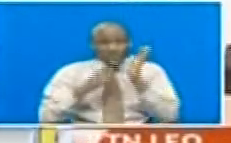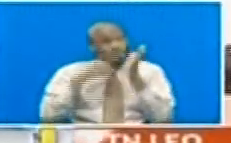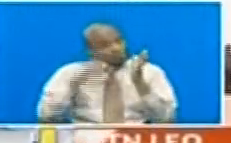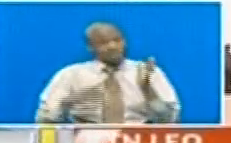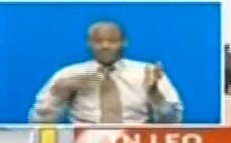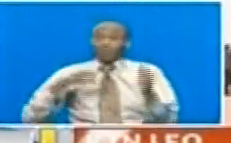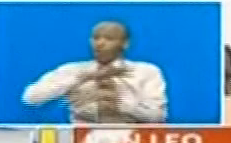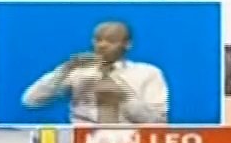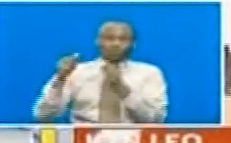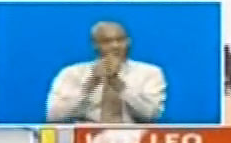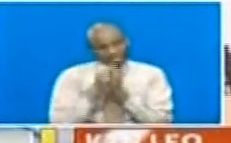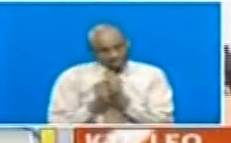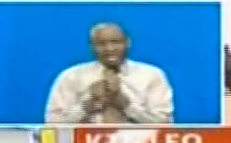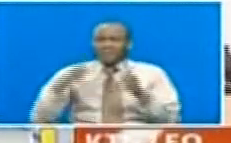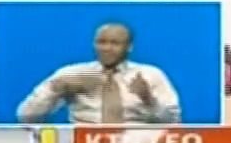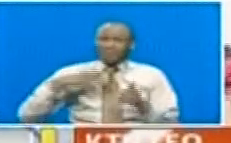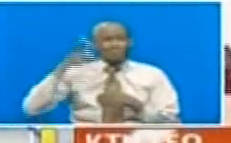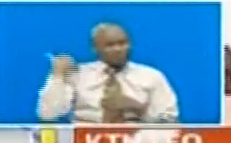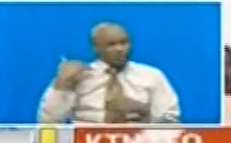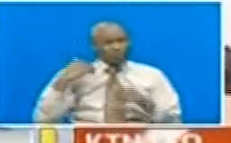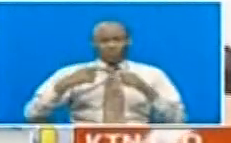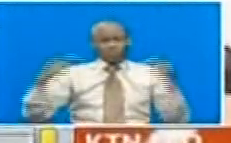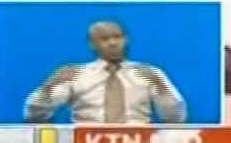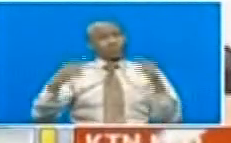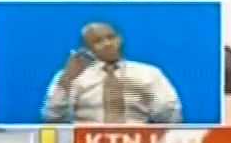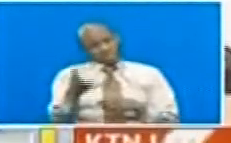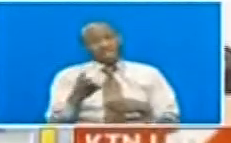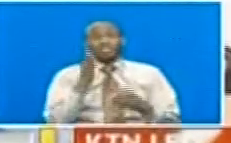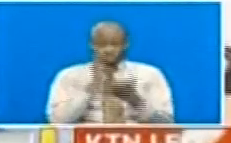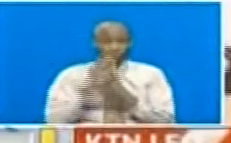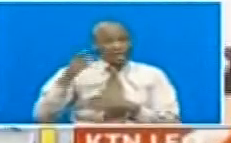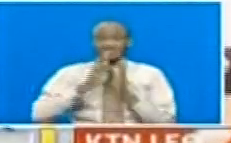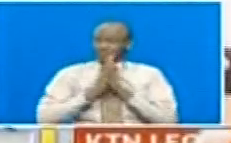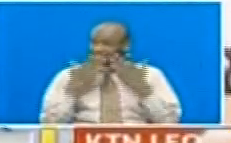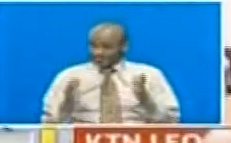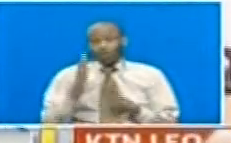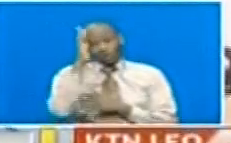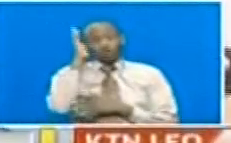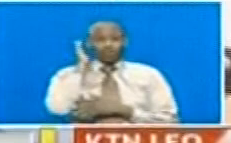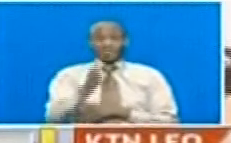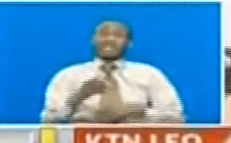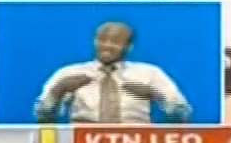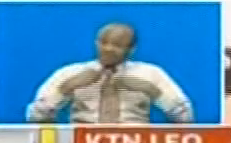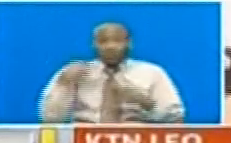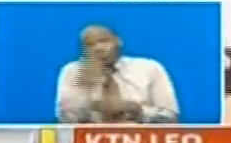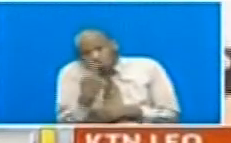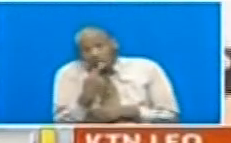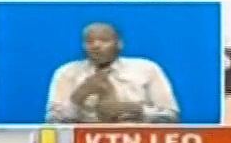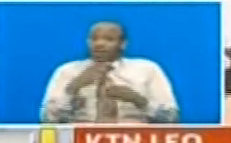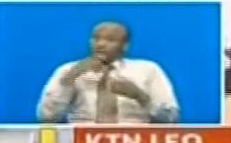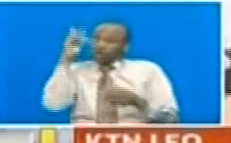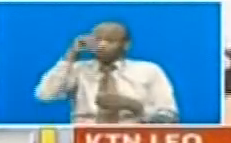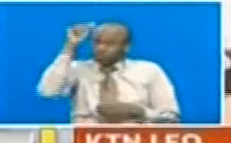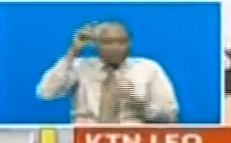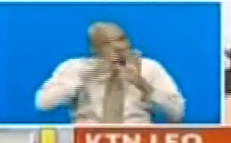watu pamoja. Watu watakubali kwamba tuliomba na Mungu atatupatia. Ule Mungu atatupatia, pande